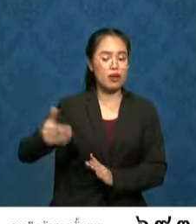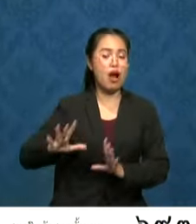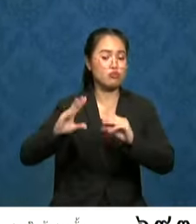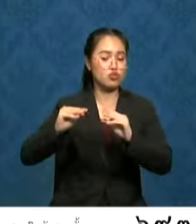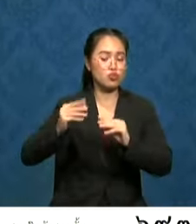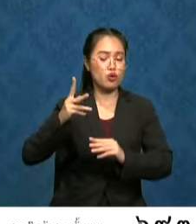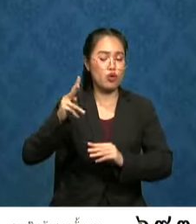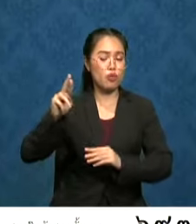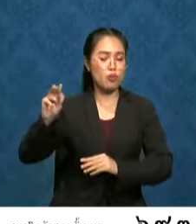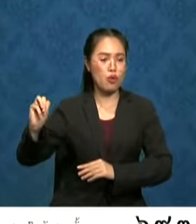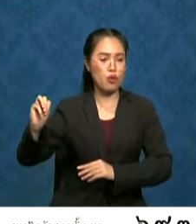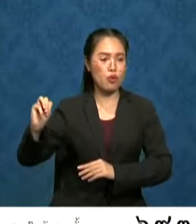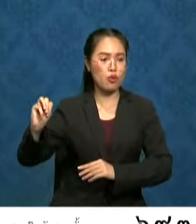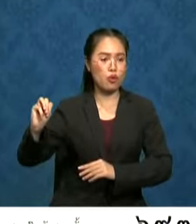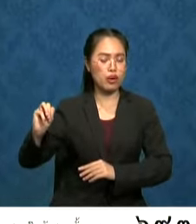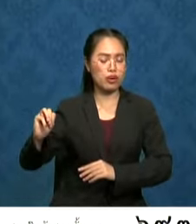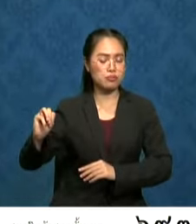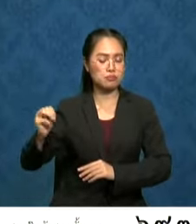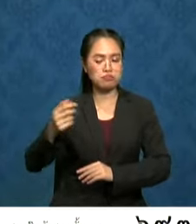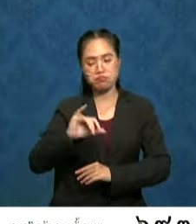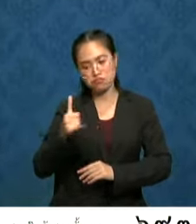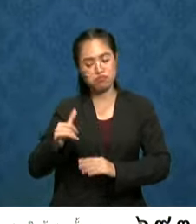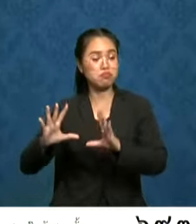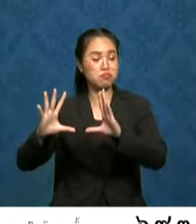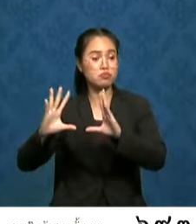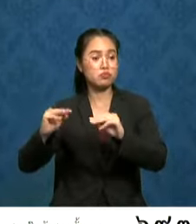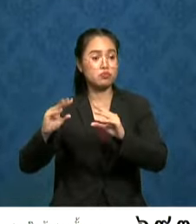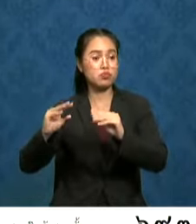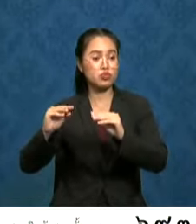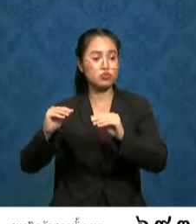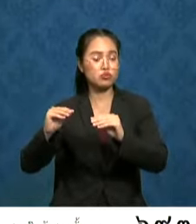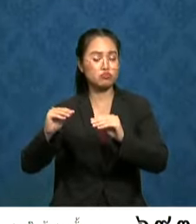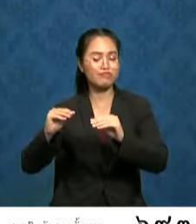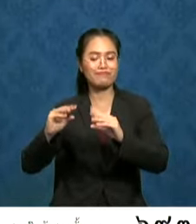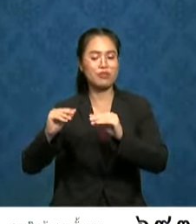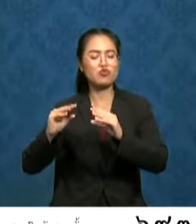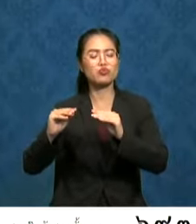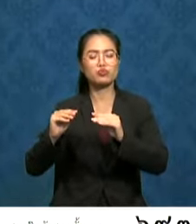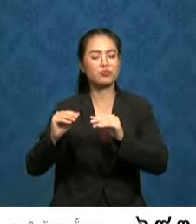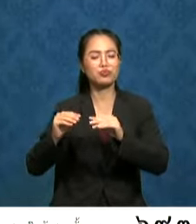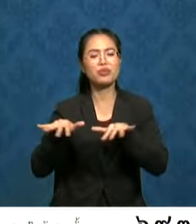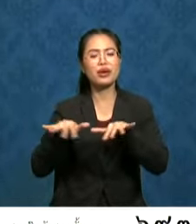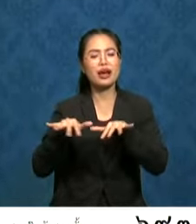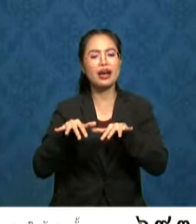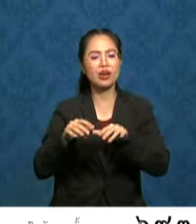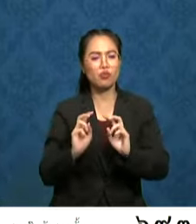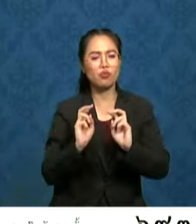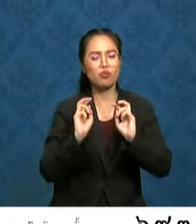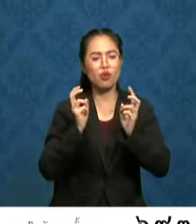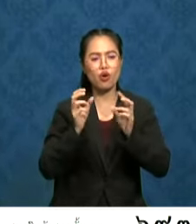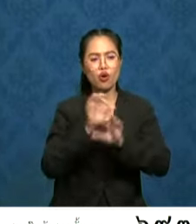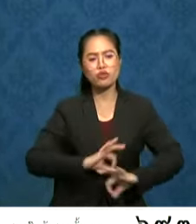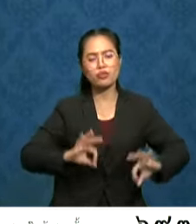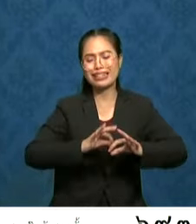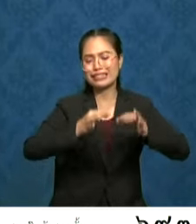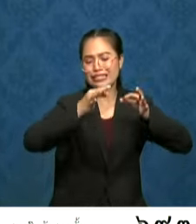ครมก็อาจจะเหลือเป็นแแค่การประชุมแบบแค่พิธีกรรมเพราะเรื่องใหญ่ๆสำคัญสำคัญนี่มันอาจจะไม่ได้ถูกตัด